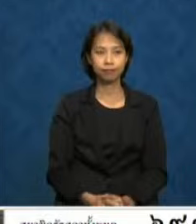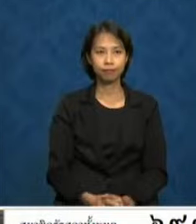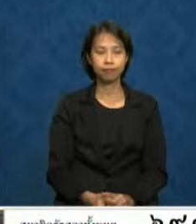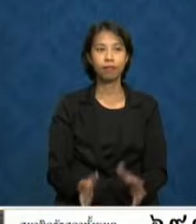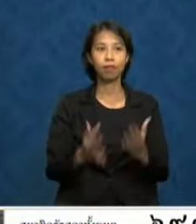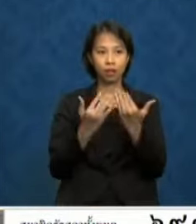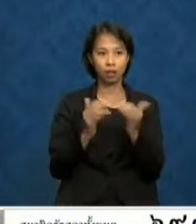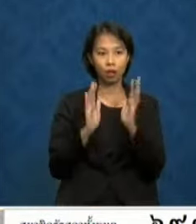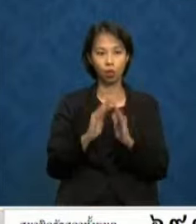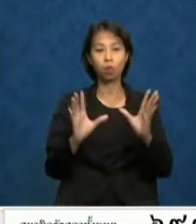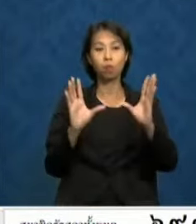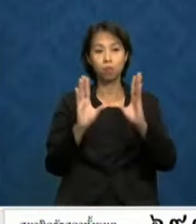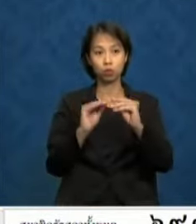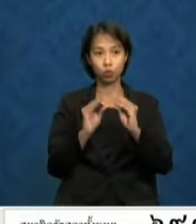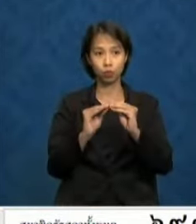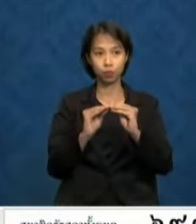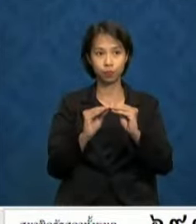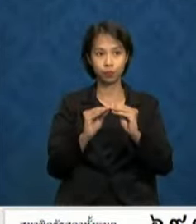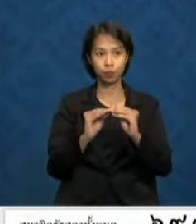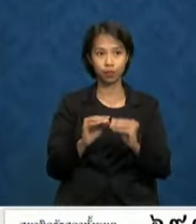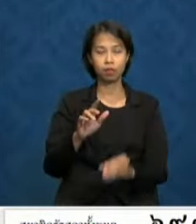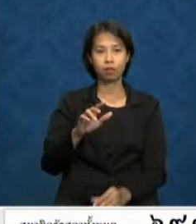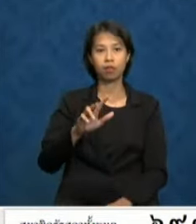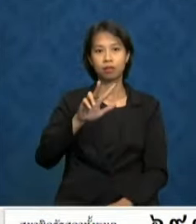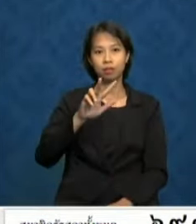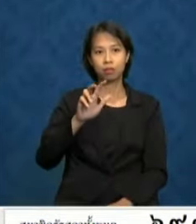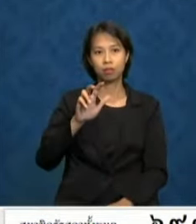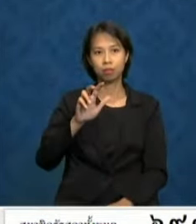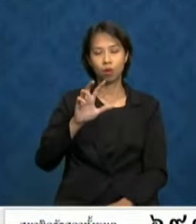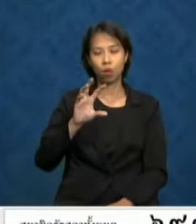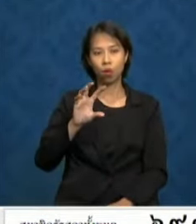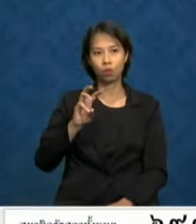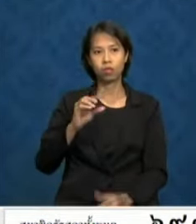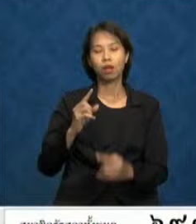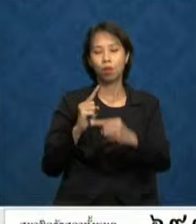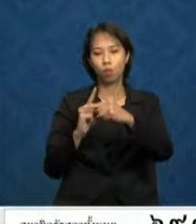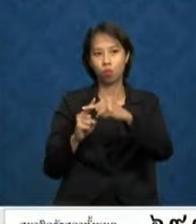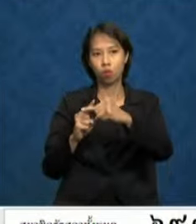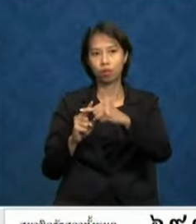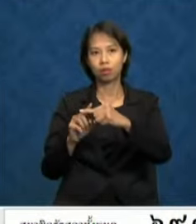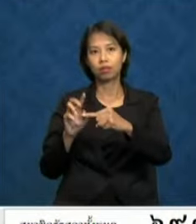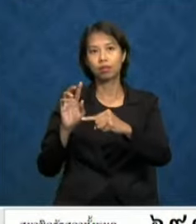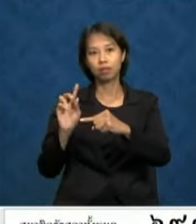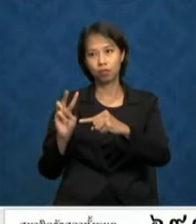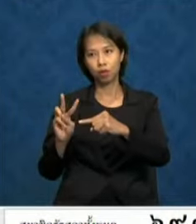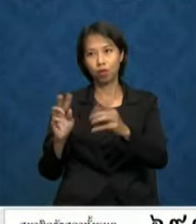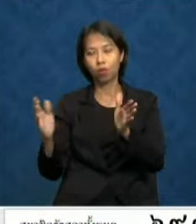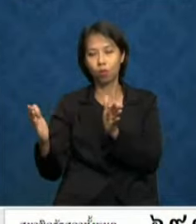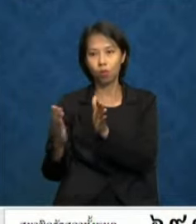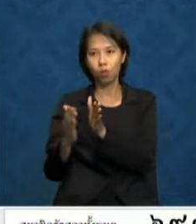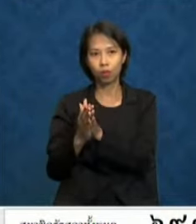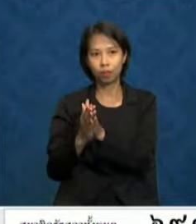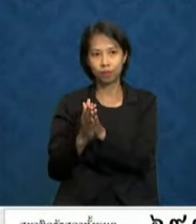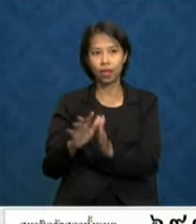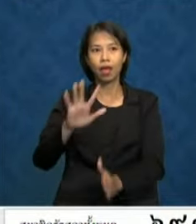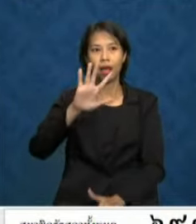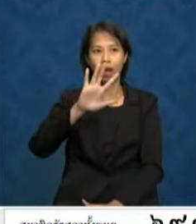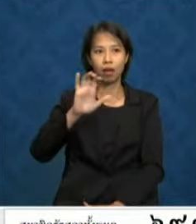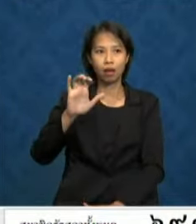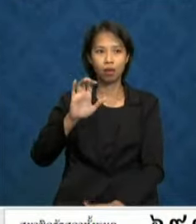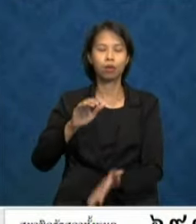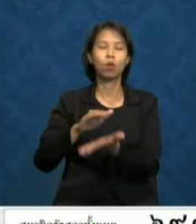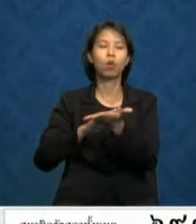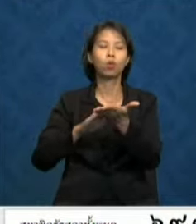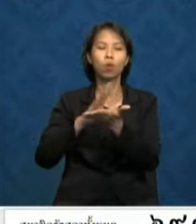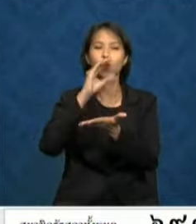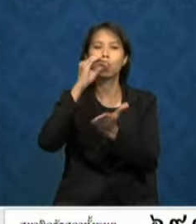ครับมีผู้เข้าประชุม367บวกอีก2นะครับเป็น500นะครับขอ